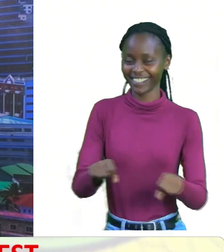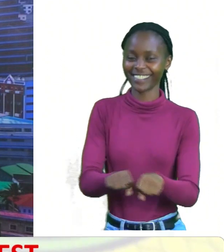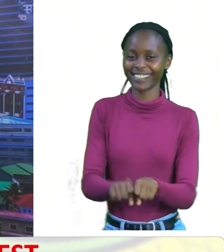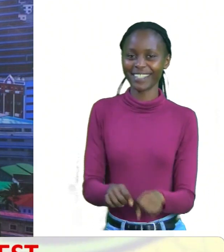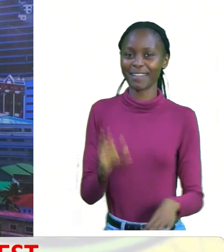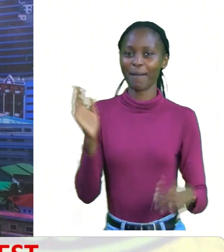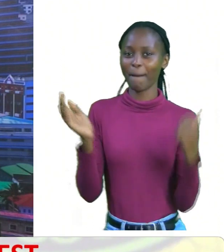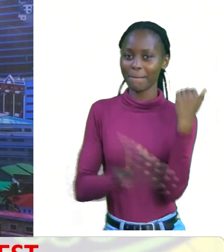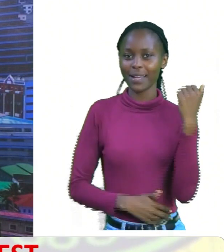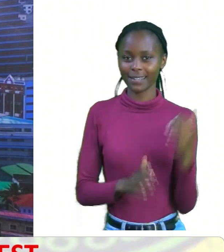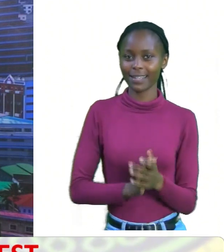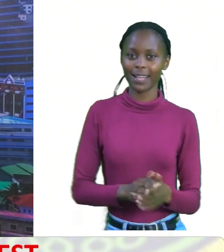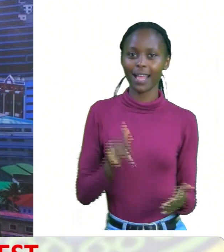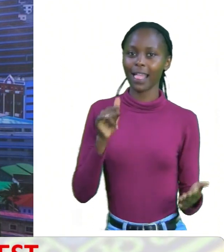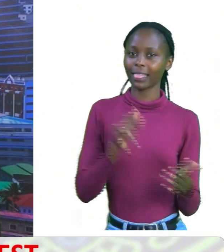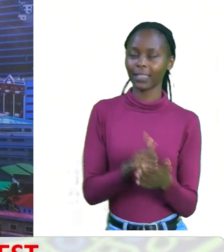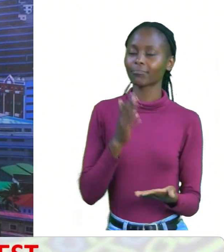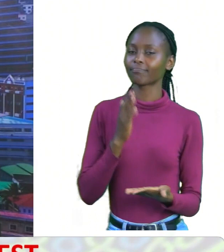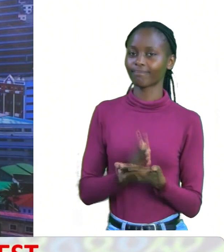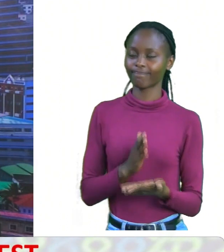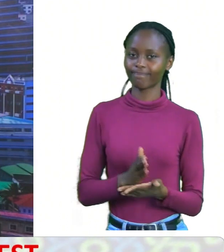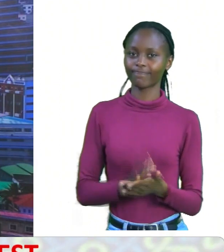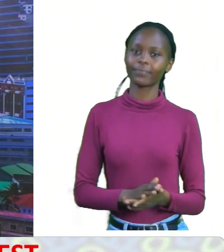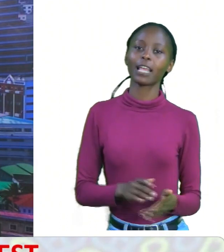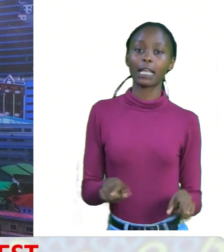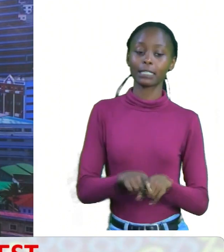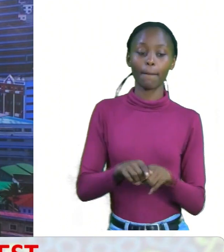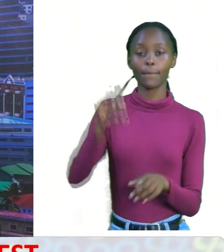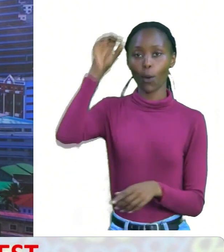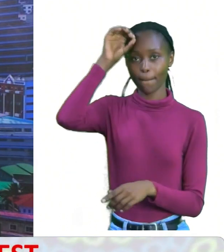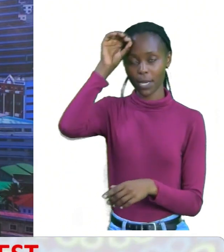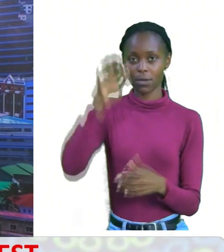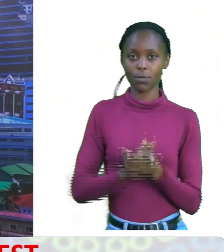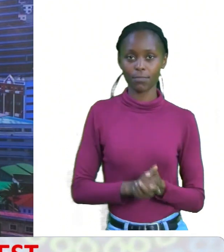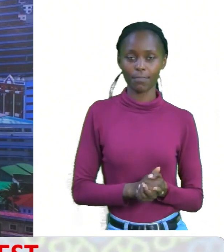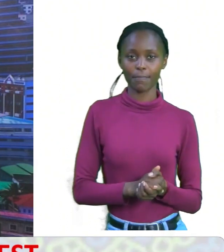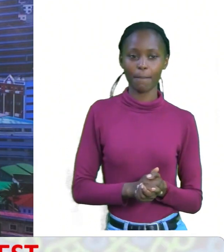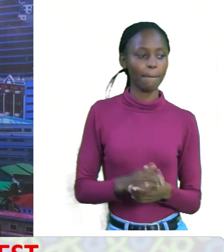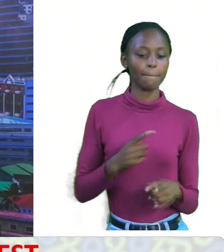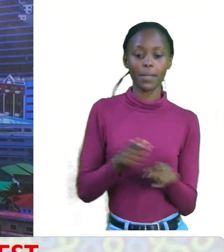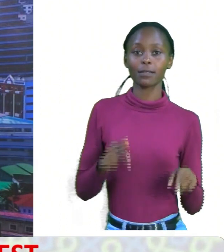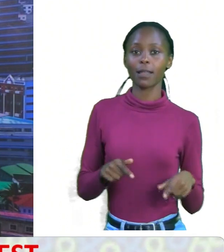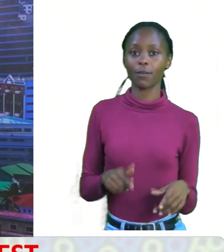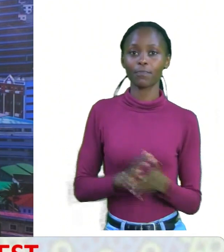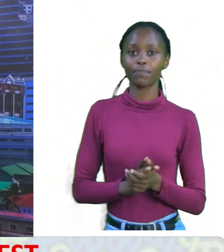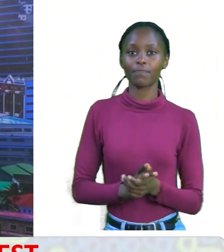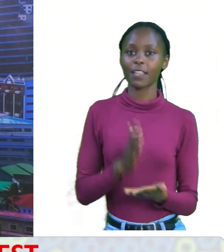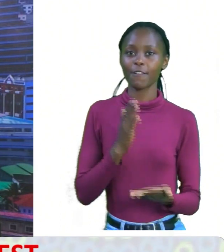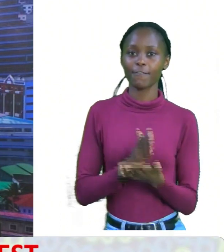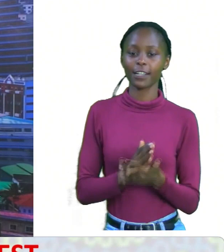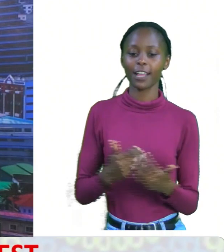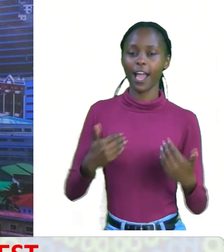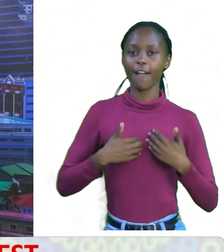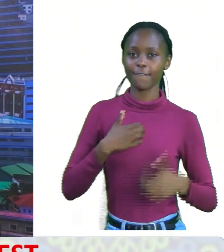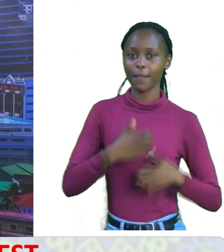Don't have a fact. Nitoe emotion, hiyo ni information. It's a fact and opinion also. Sinaona, lakini sasa a fact, aina emotions nani.